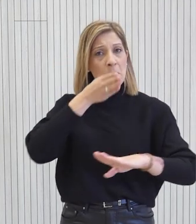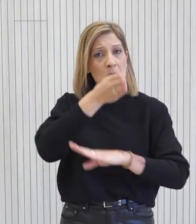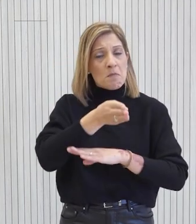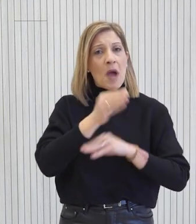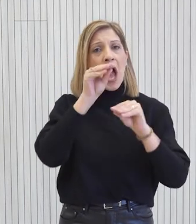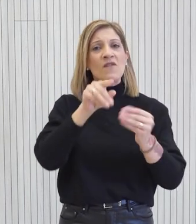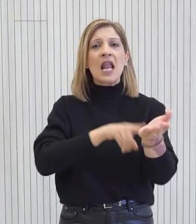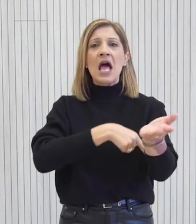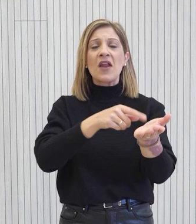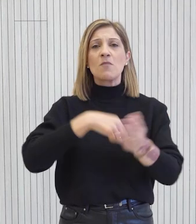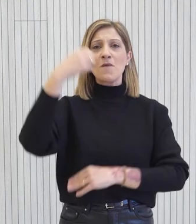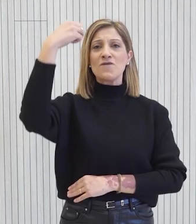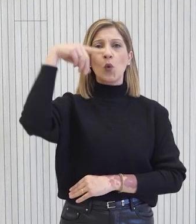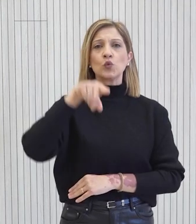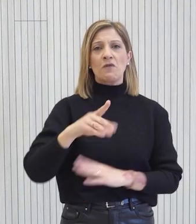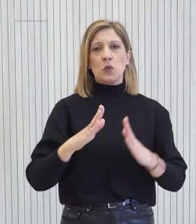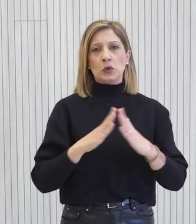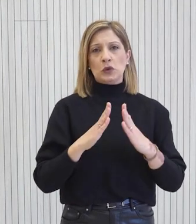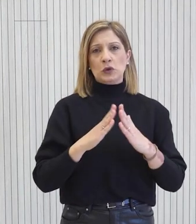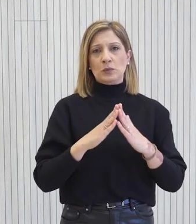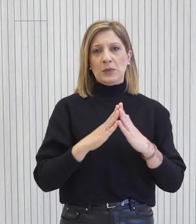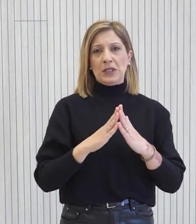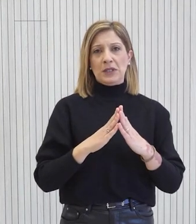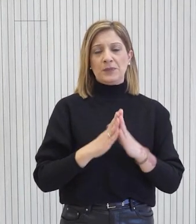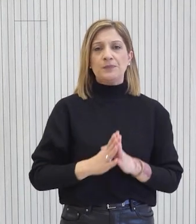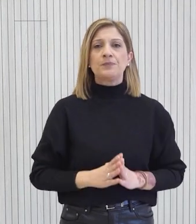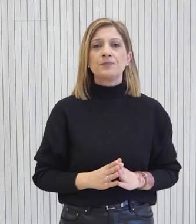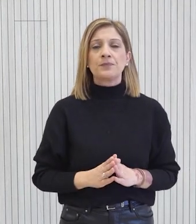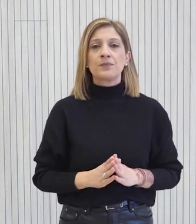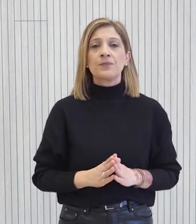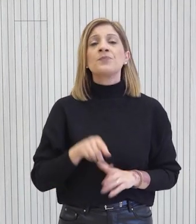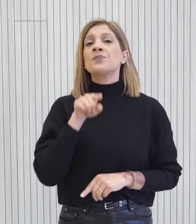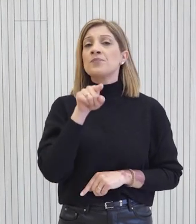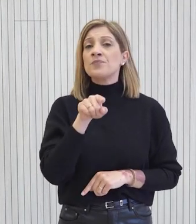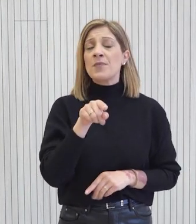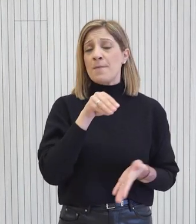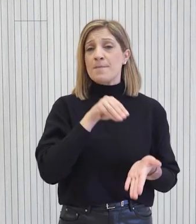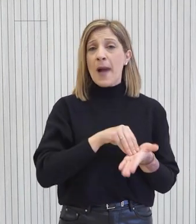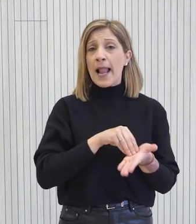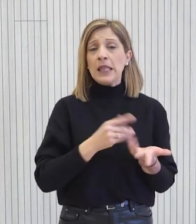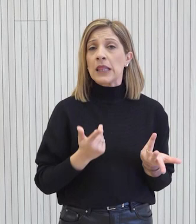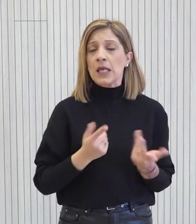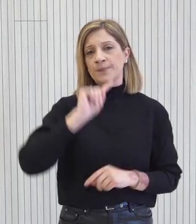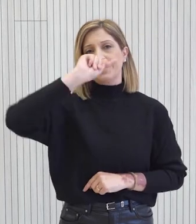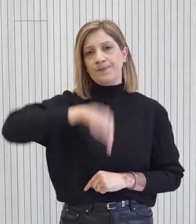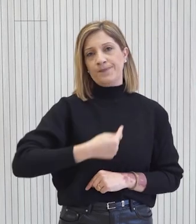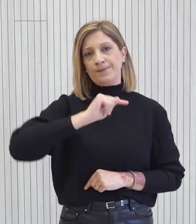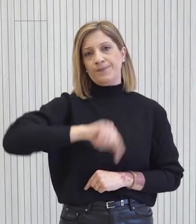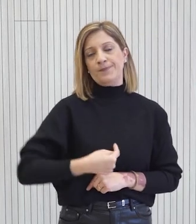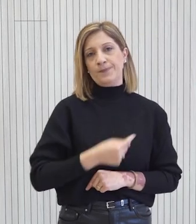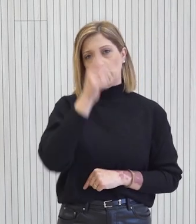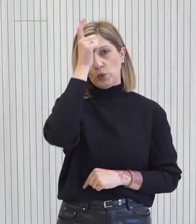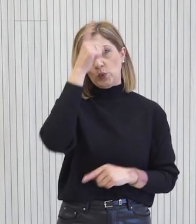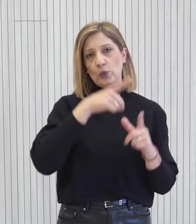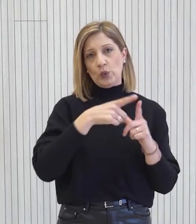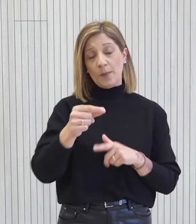ηλεκτροδότηση της οικίας προς υποστήριξη της προναφερθήσας εγκατάστασης. Πρόκειται για ακόμη μια απόπειρα παραβίασης του status quo.